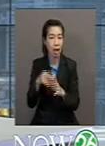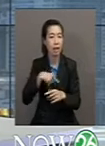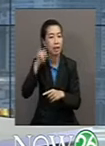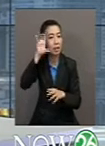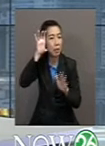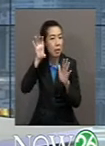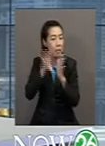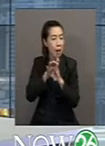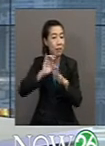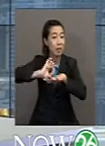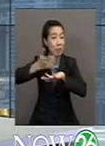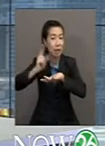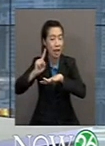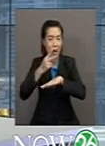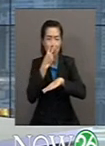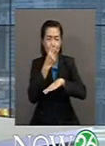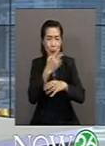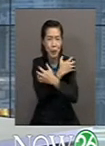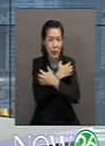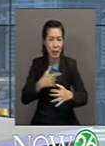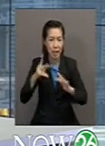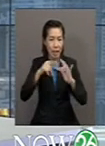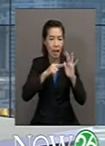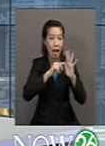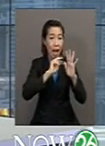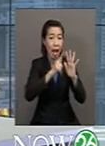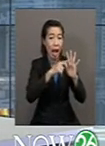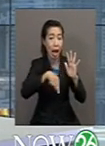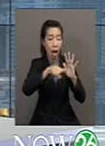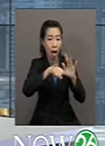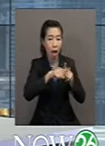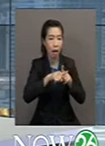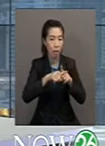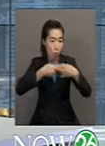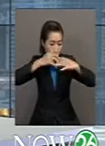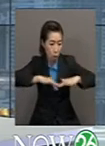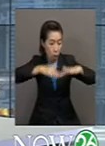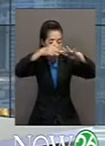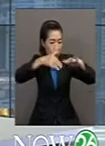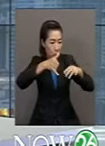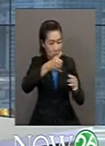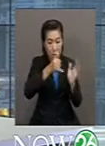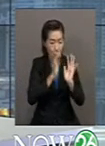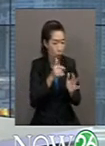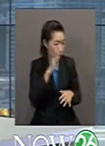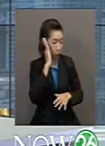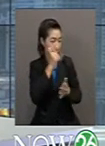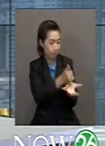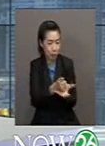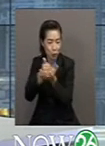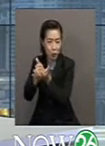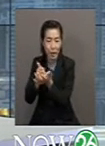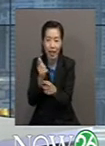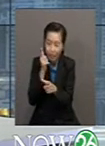นาวรักโลกไปดูลูกข้างที่รอดตายจากน้ำท่วมแล้วก็มีชายใจดีเอาไปเลี้ยงไว้นะครับก็อยู่เป็นเพื่อ